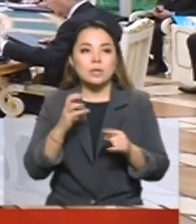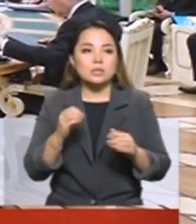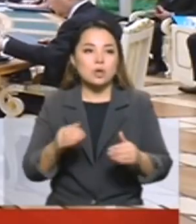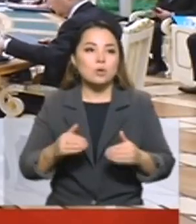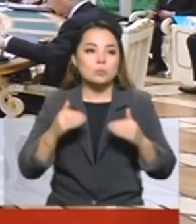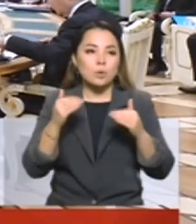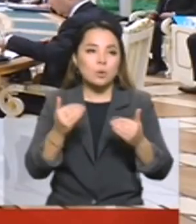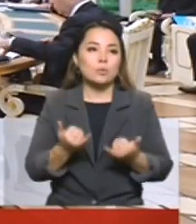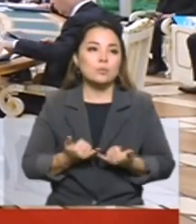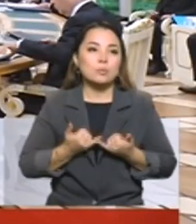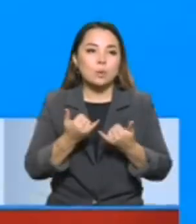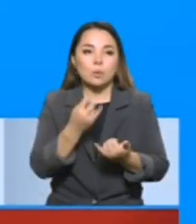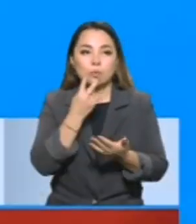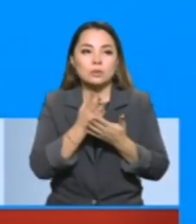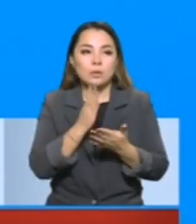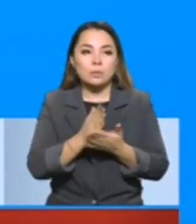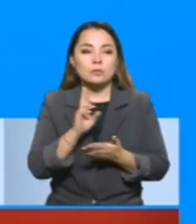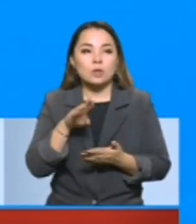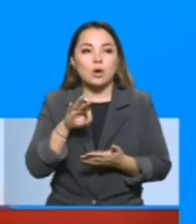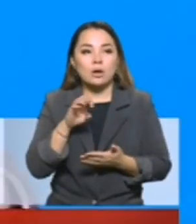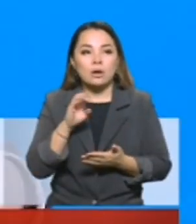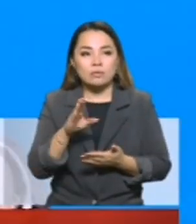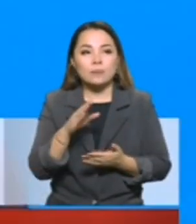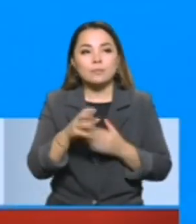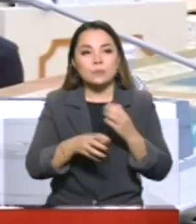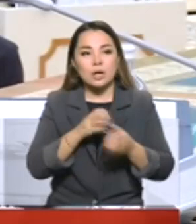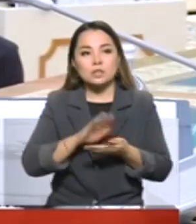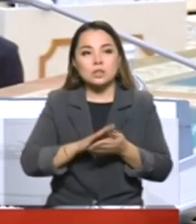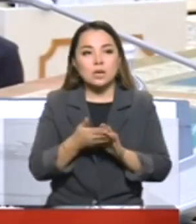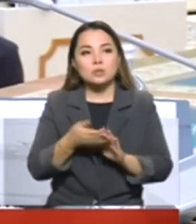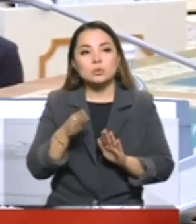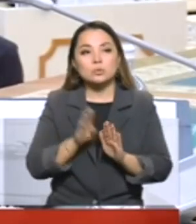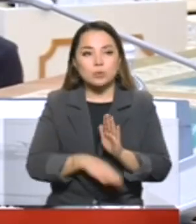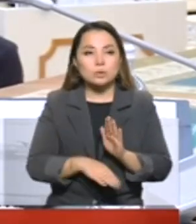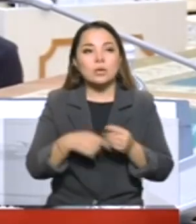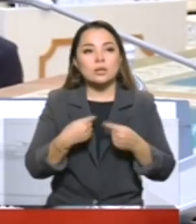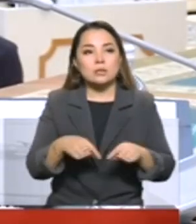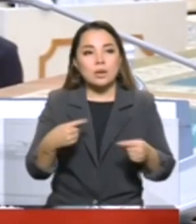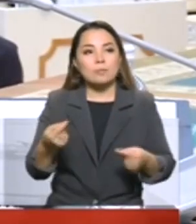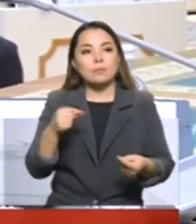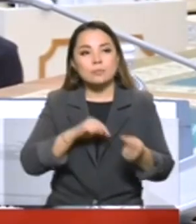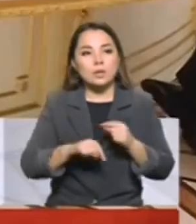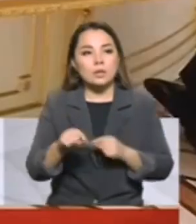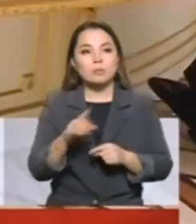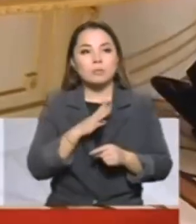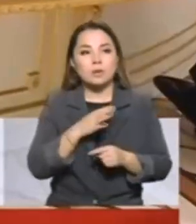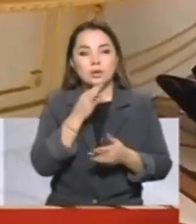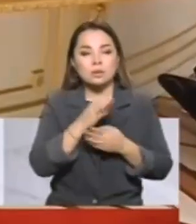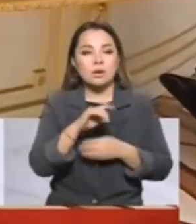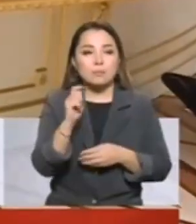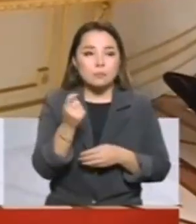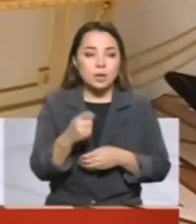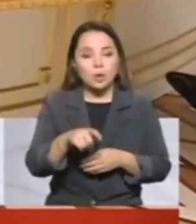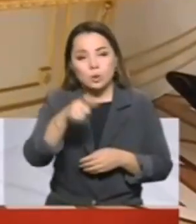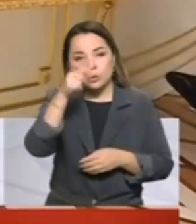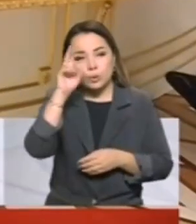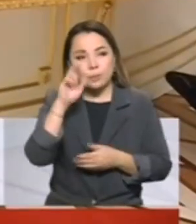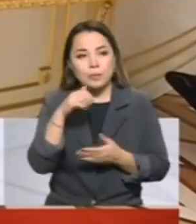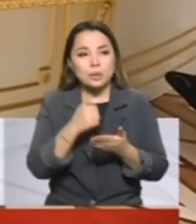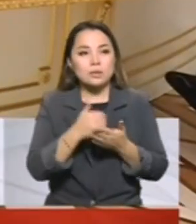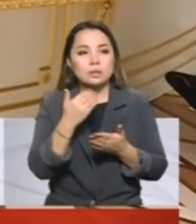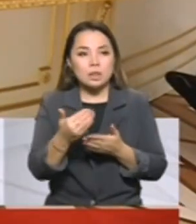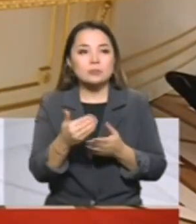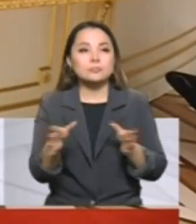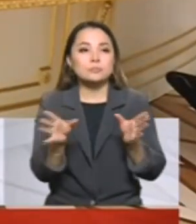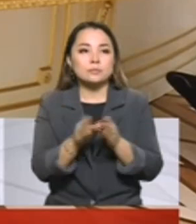арттыруға мүмкіндік бермек. Әрі Қасым-Жомарт Тоқаев әлемдік жағдай ушығып, өзгелері бір-біріне оқ жаудырып жатқанда Түркі